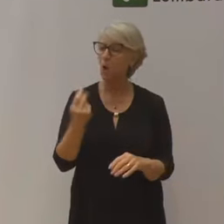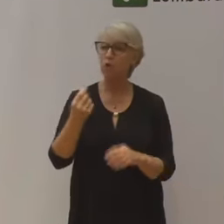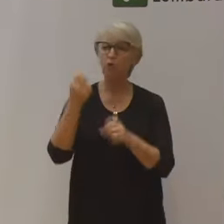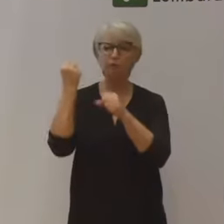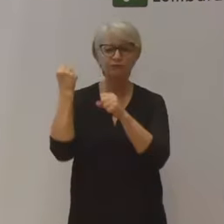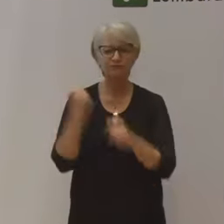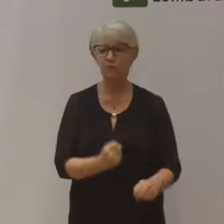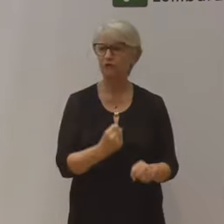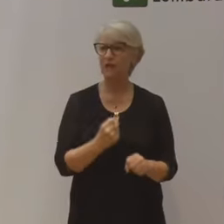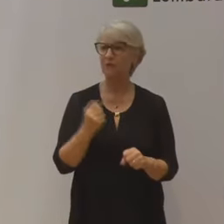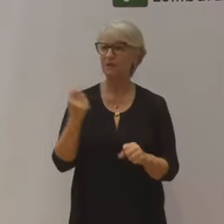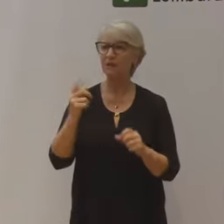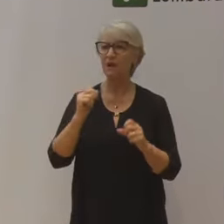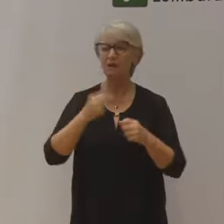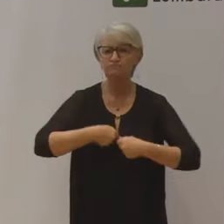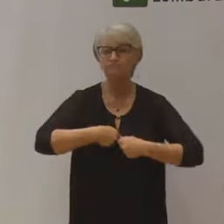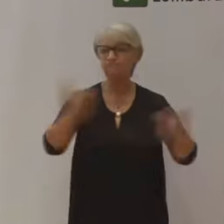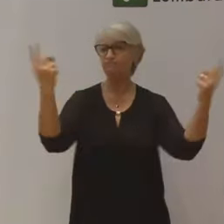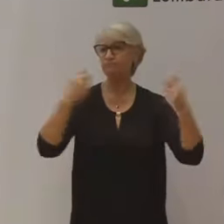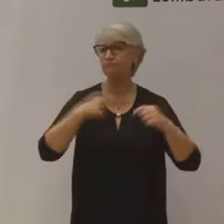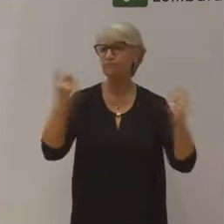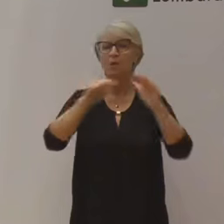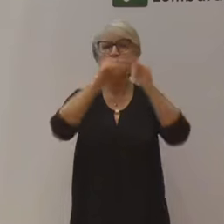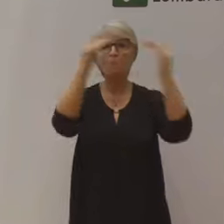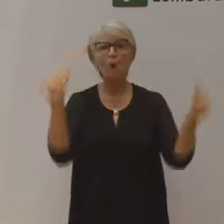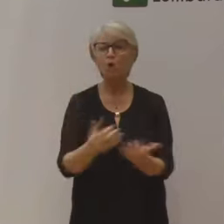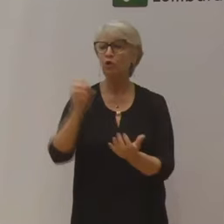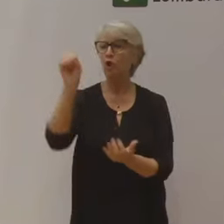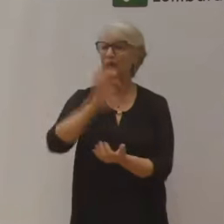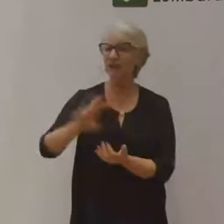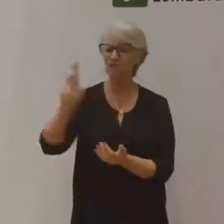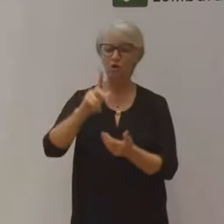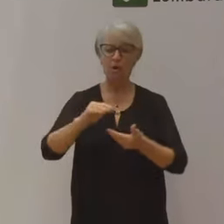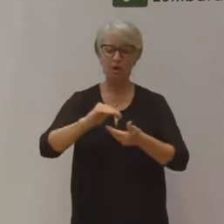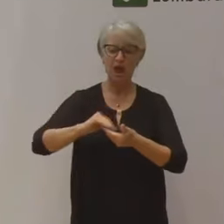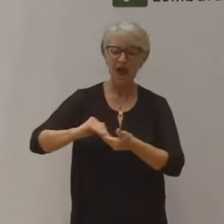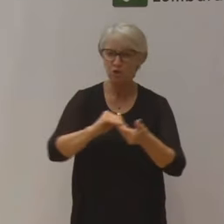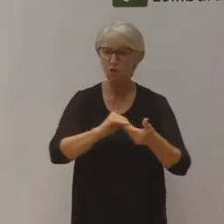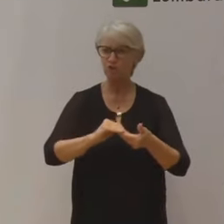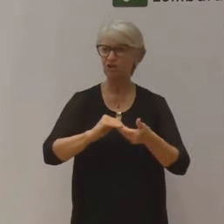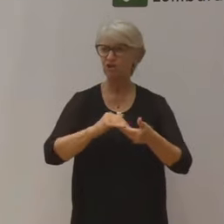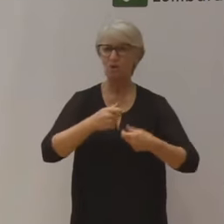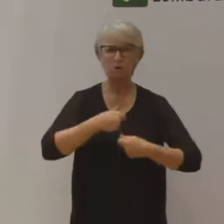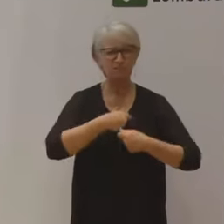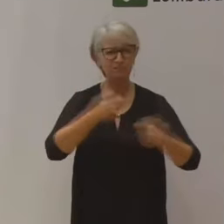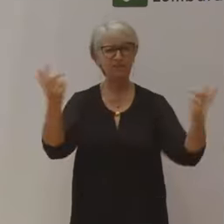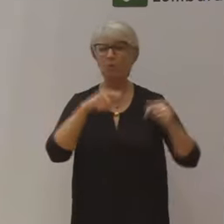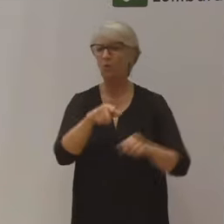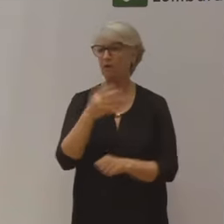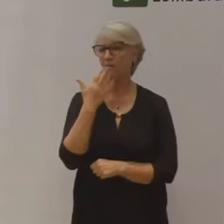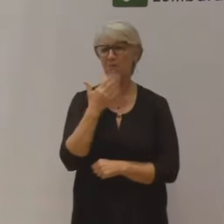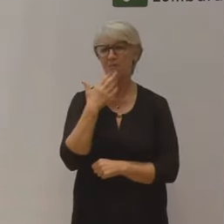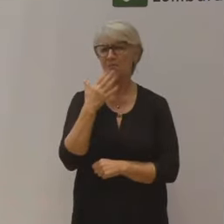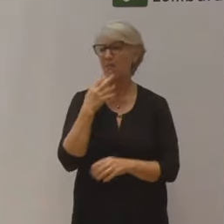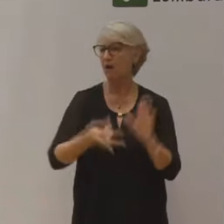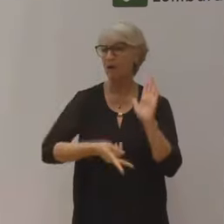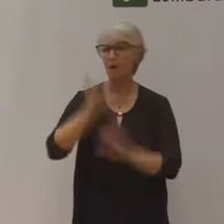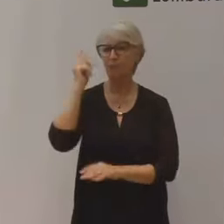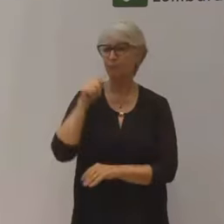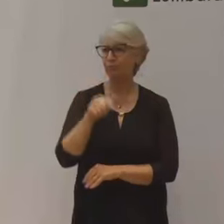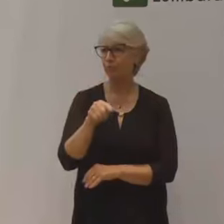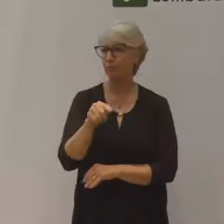fondamentale riuscire a farli uscire dal mondo regione, dal mondo associazioni, perché la parte che manca di più è quella